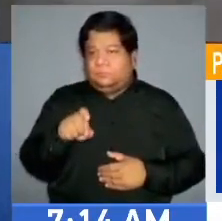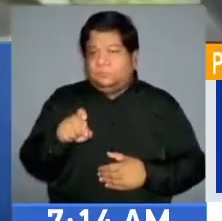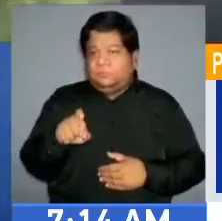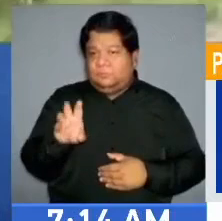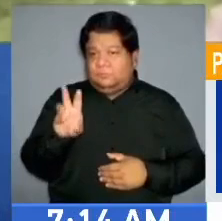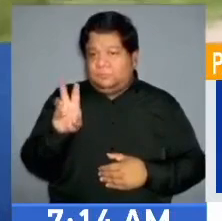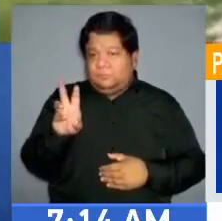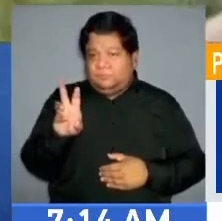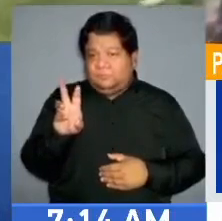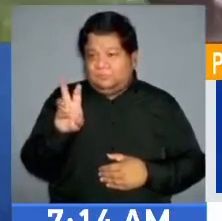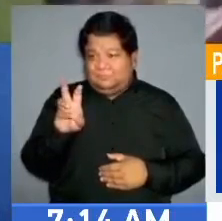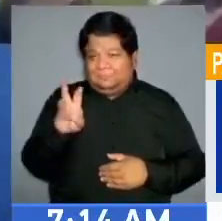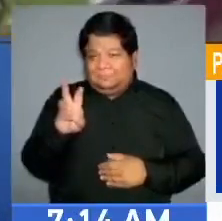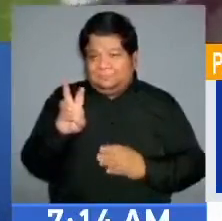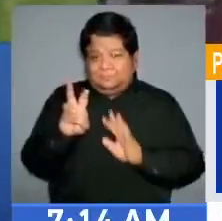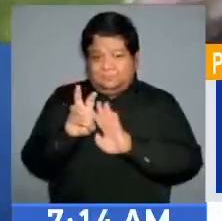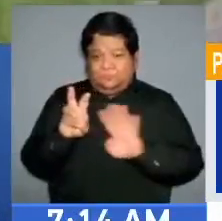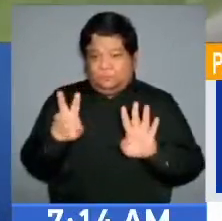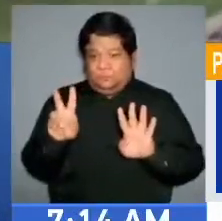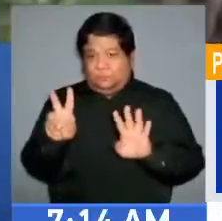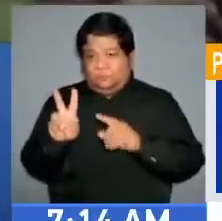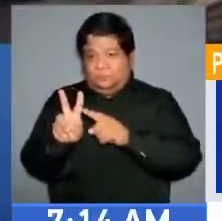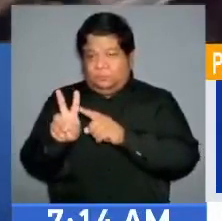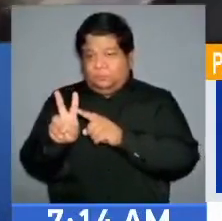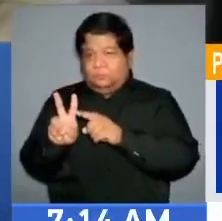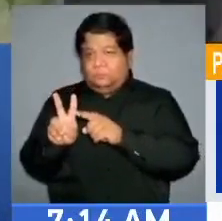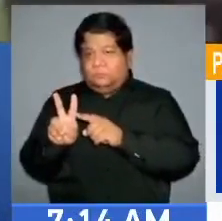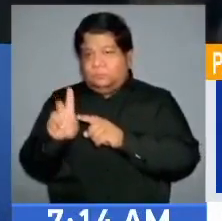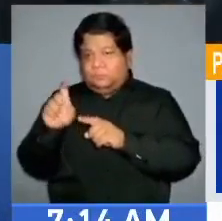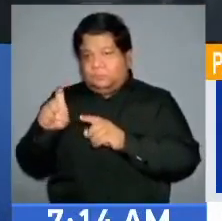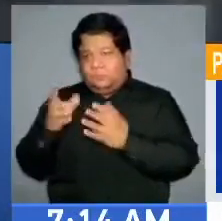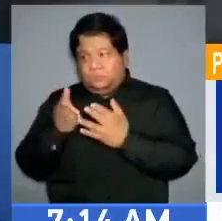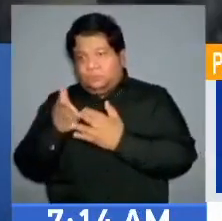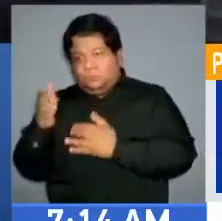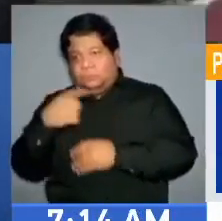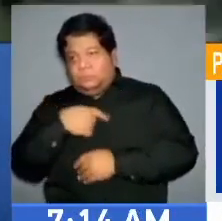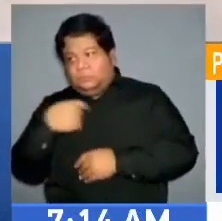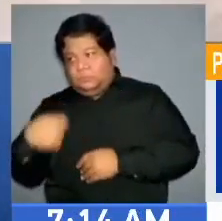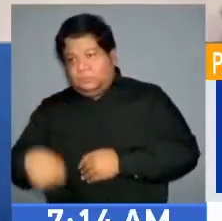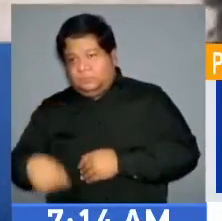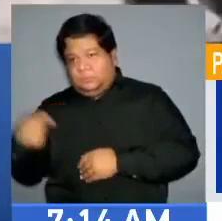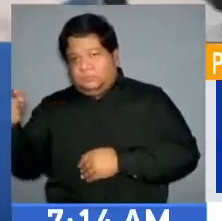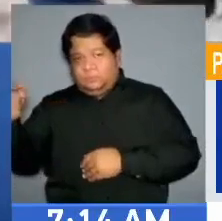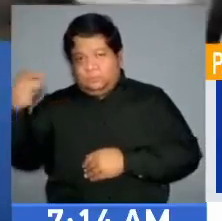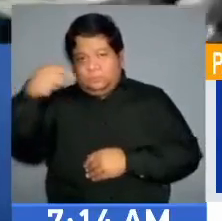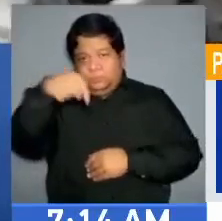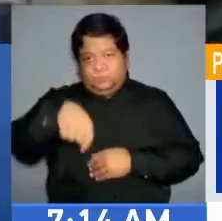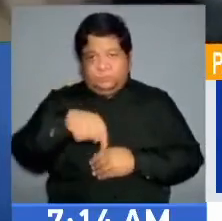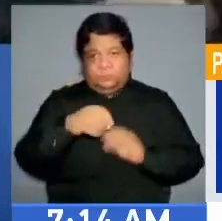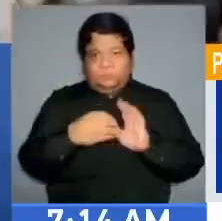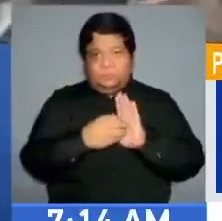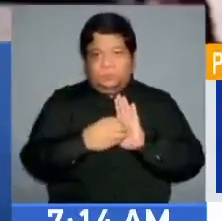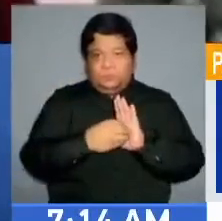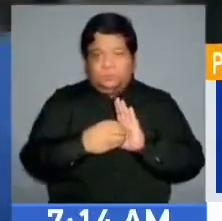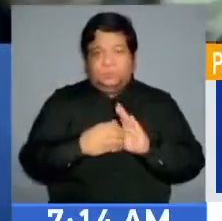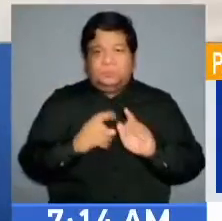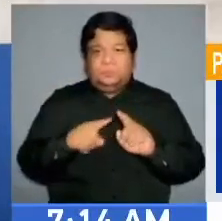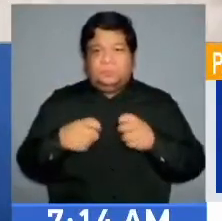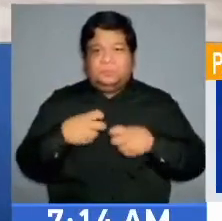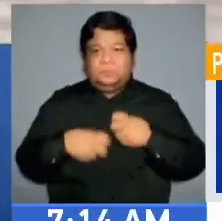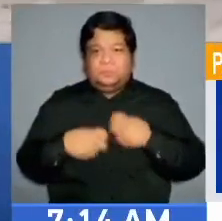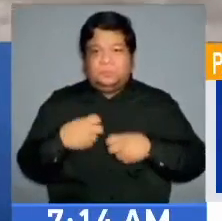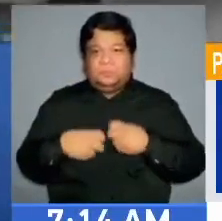isang paraan dadaan through China at from China to Bangkok, no? Mm-hmm. Kasi problema, wanted naman sila sa China. Kasi